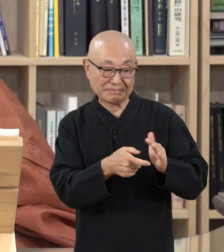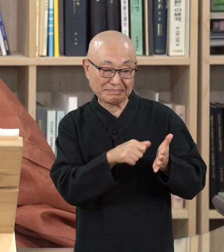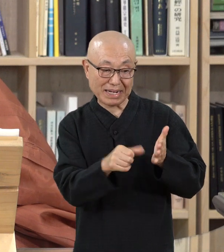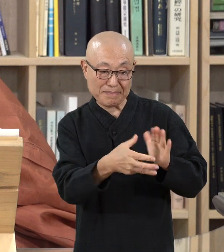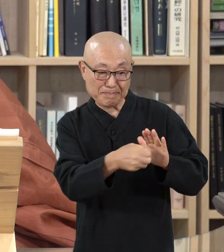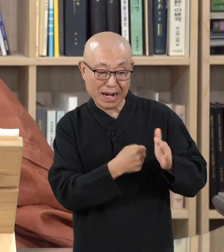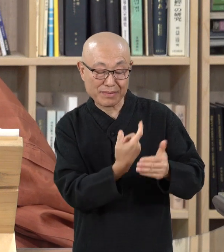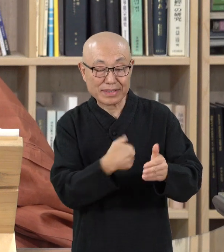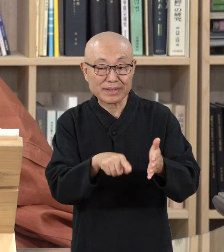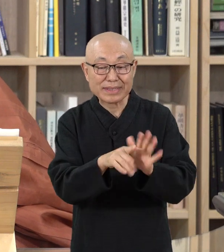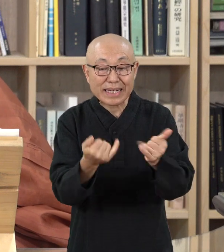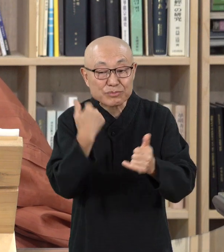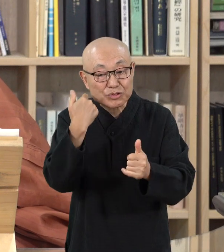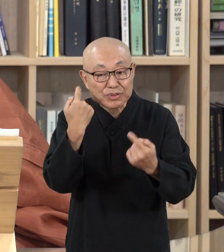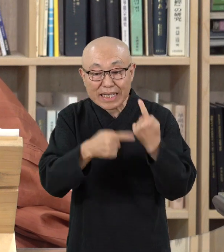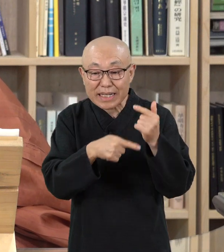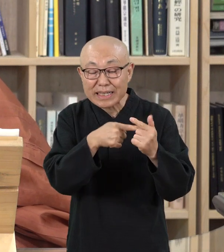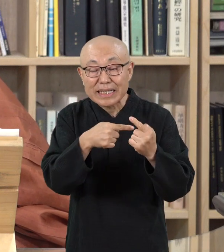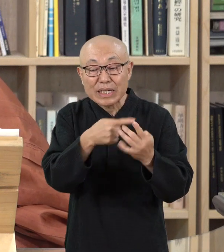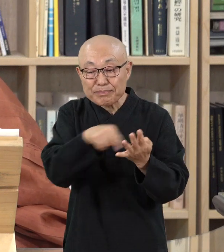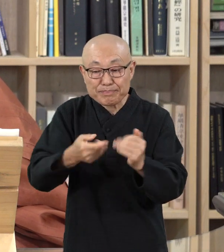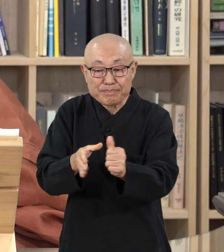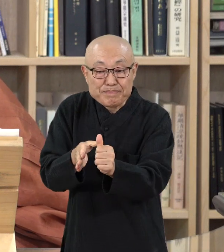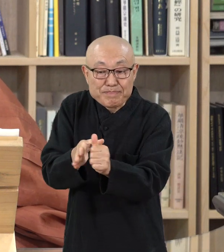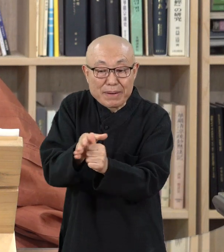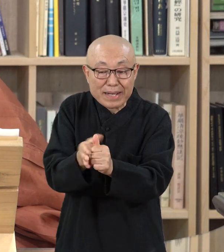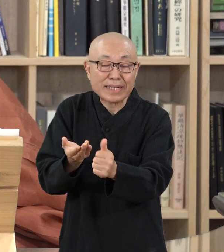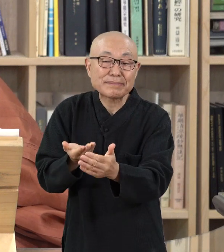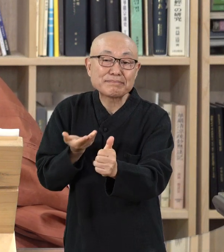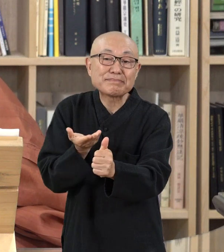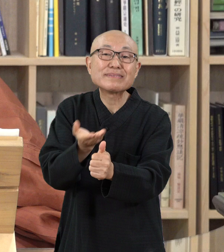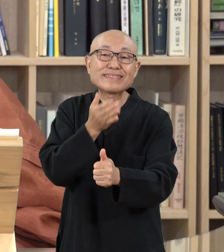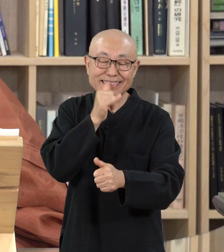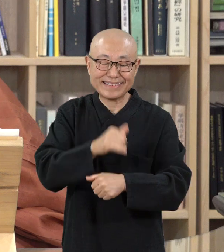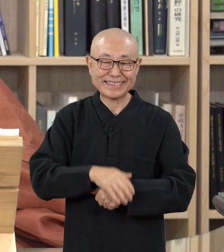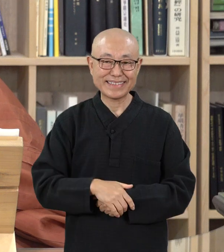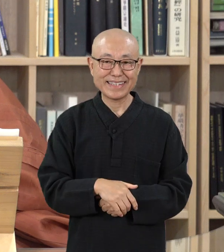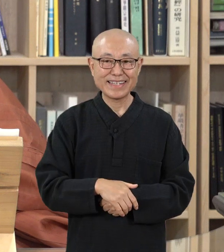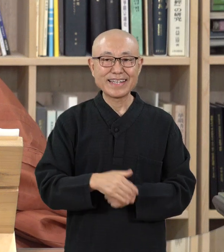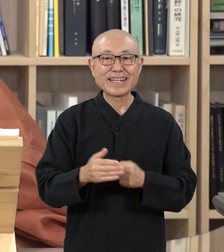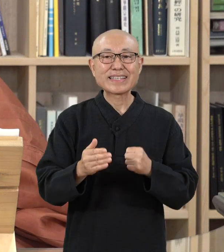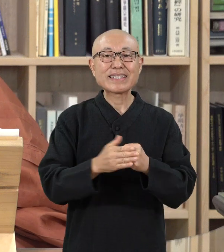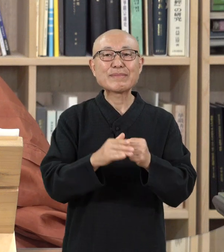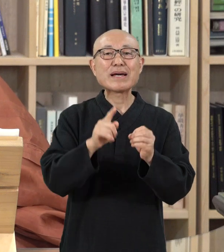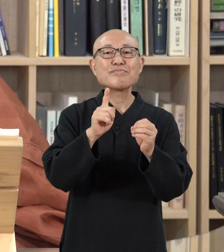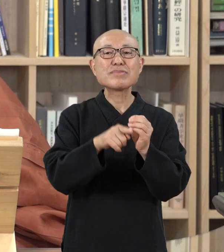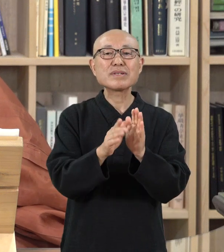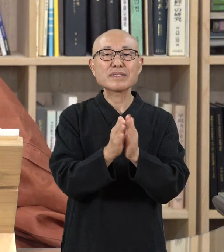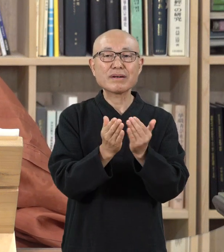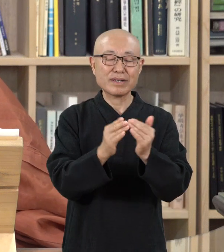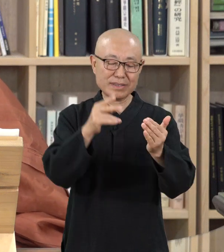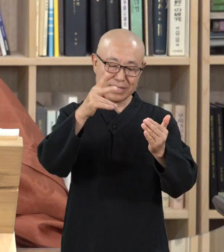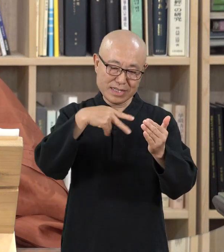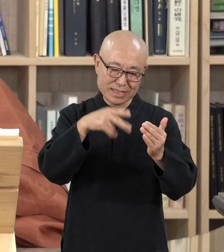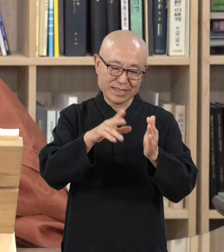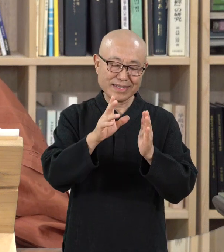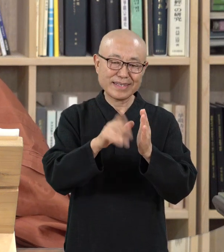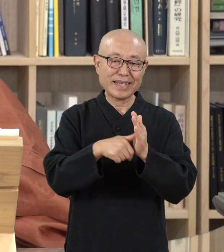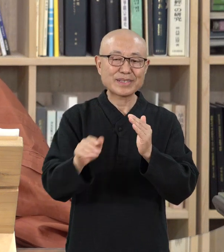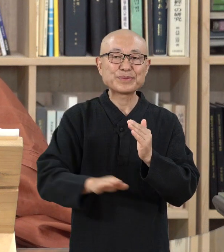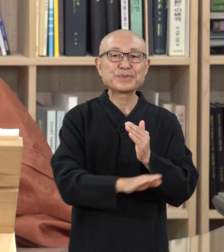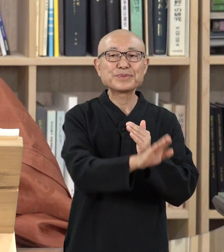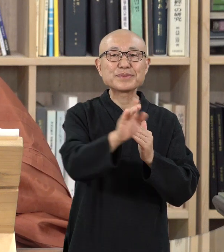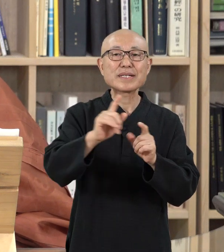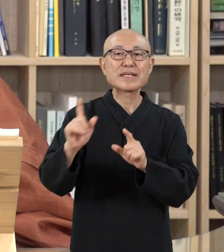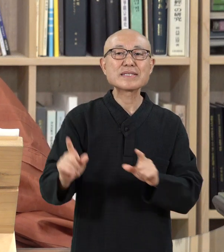사람을 손상시키는 일이 참 이 세상에 많습니다. 그래서 이 법구경 이 부분을 읽으면서